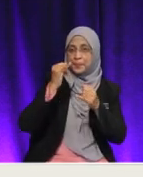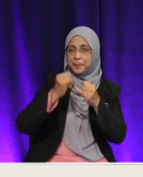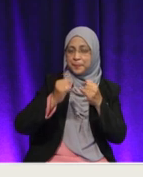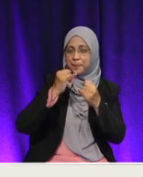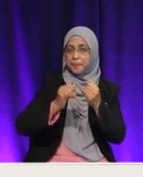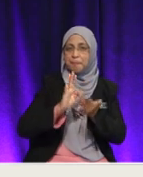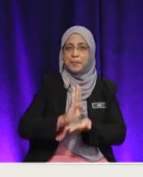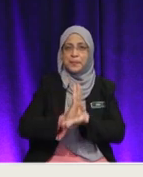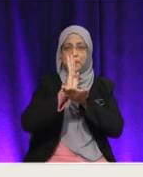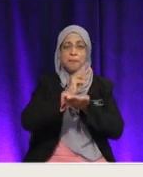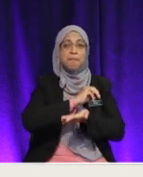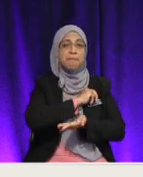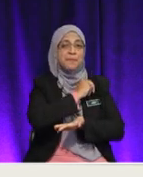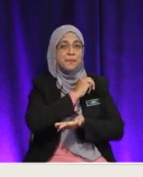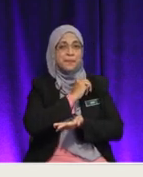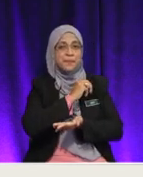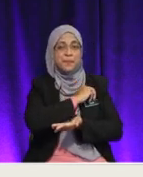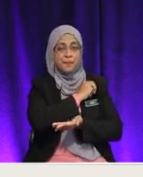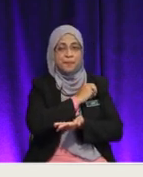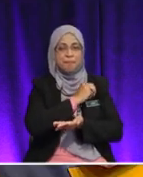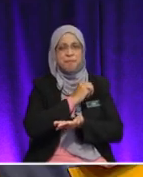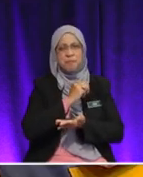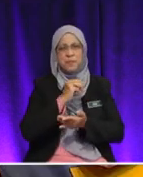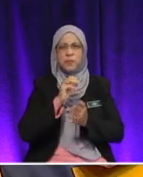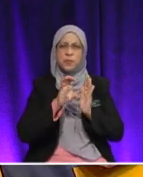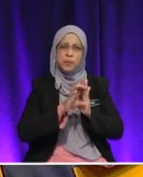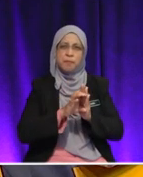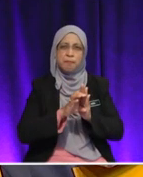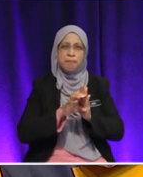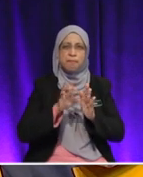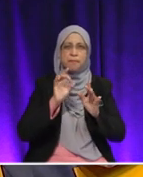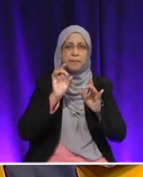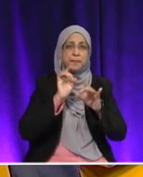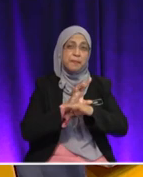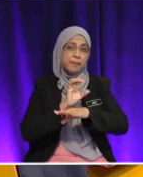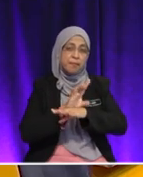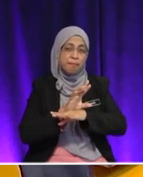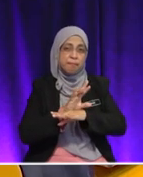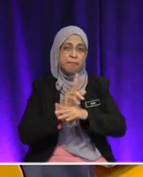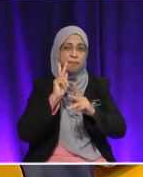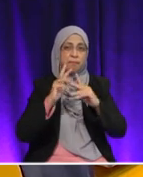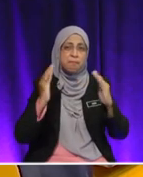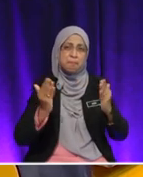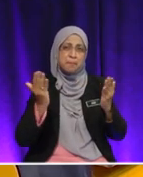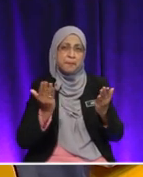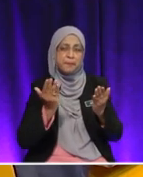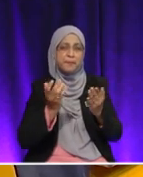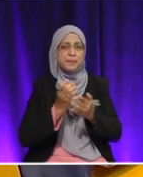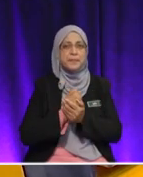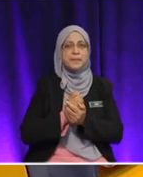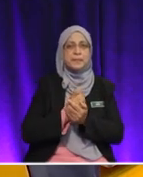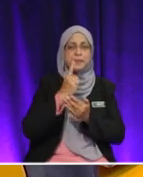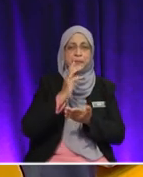Morel yaitu kita beli memberi nasihat ataupun kita boleh di kata-kata Semangat kepada bangsa-bangsa yang telah pun terlibat dalam